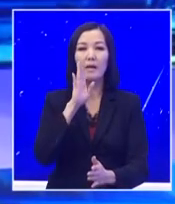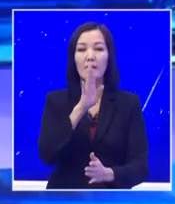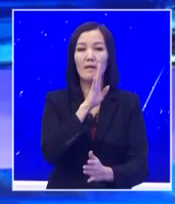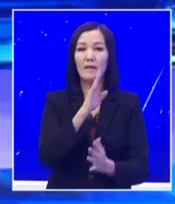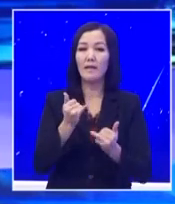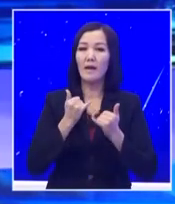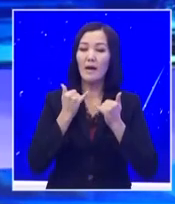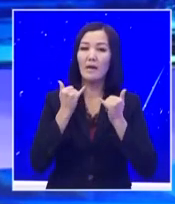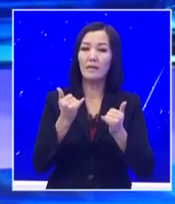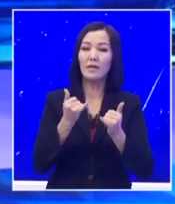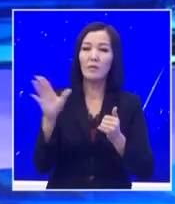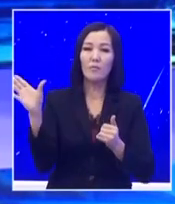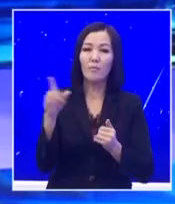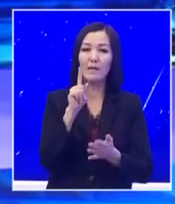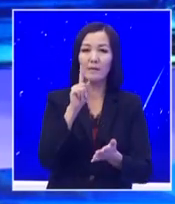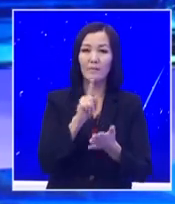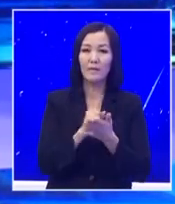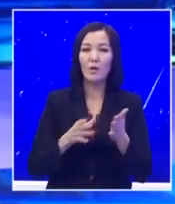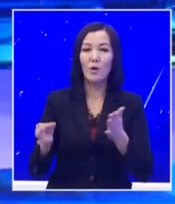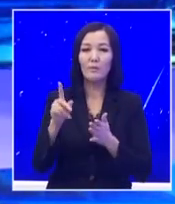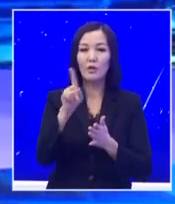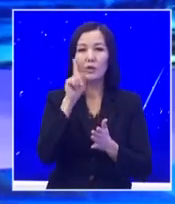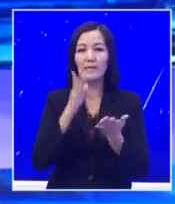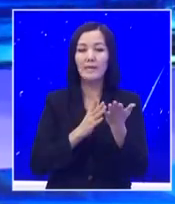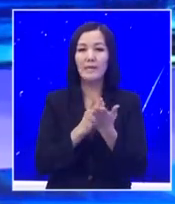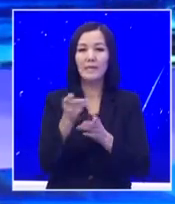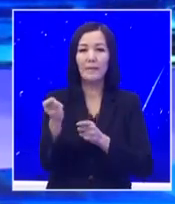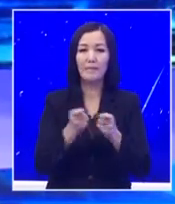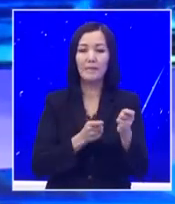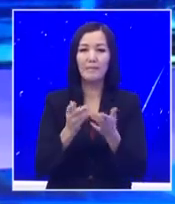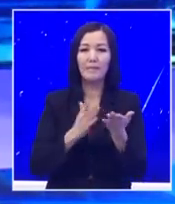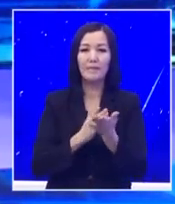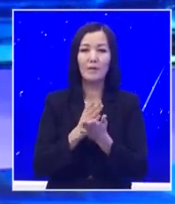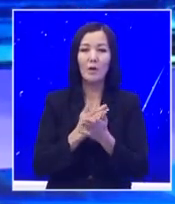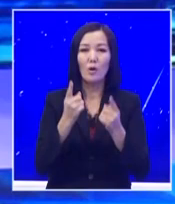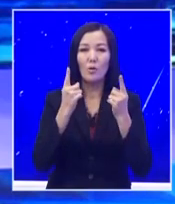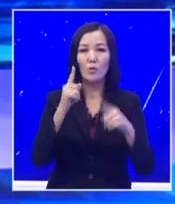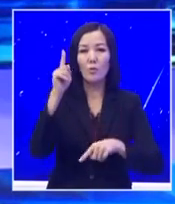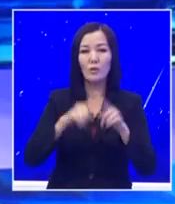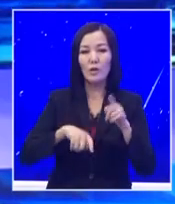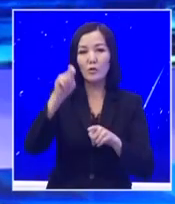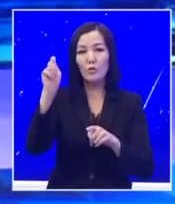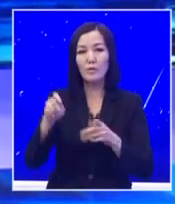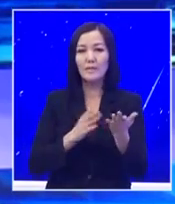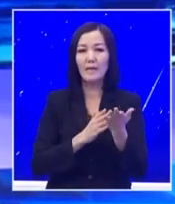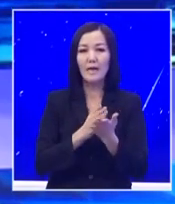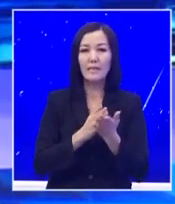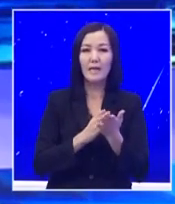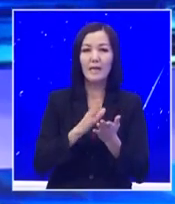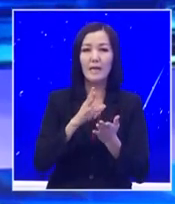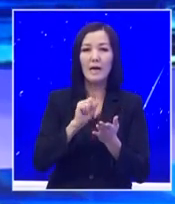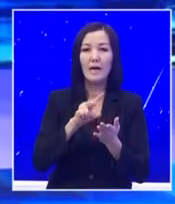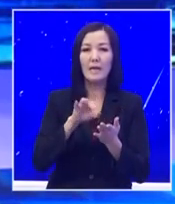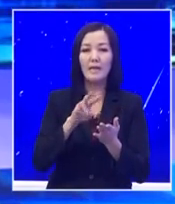Адамзаттың анасын ардақтау еріктілердің бас қағидасы. Облыстық жастар саясаты басқармасының қызметкерлері Ұлы Отан соғысы ардагері